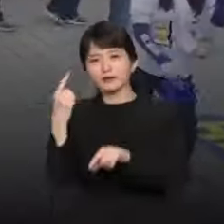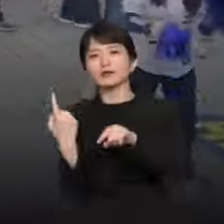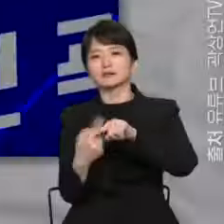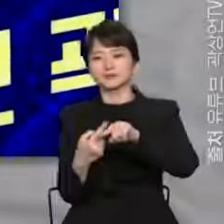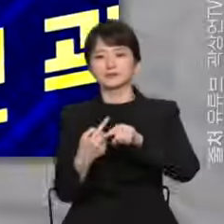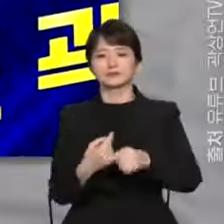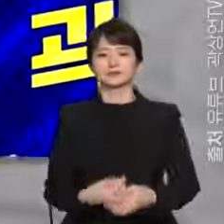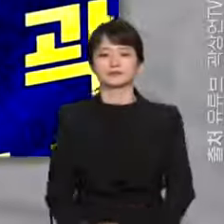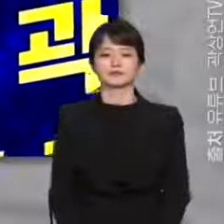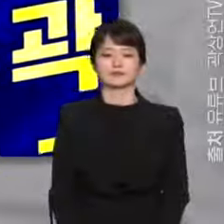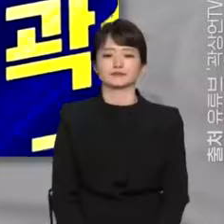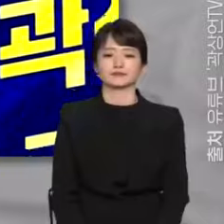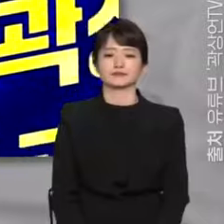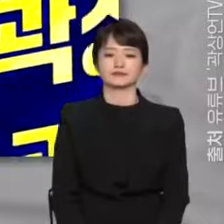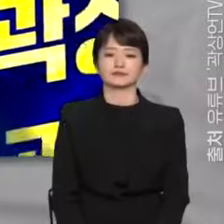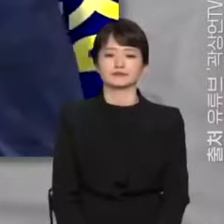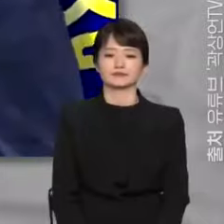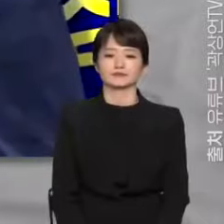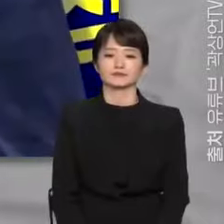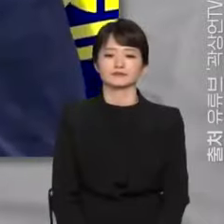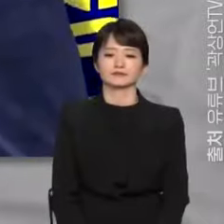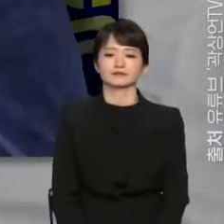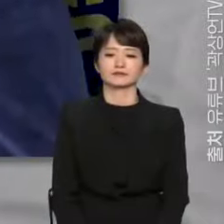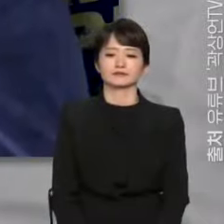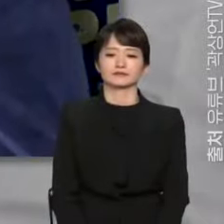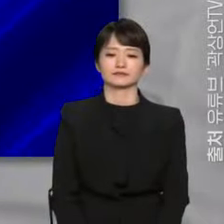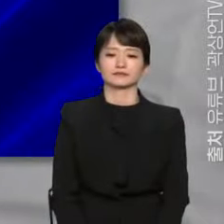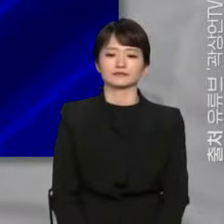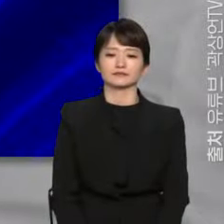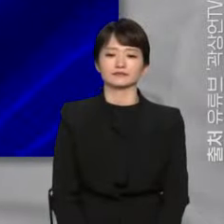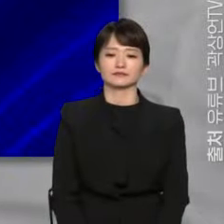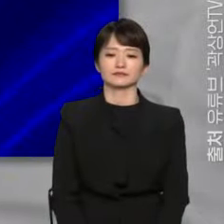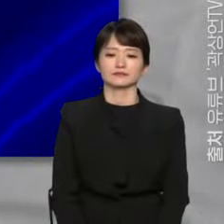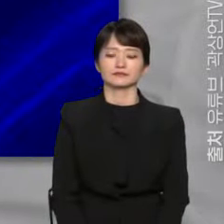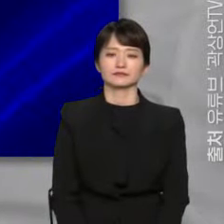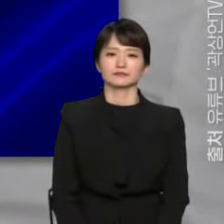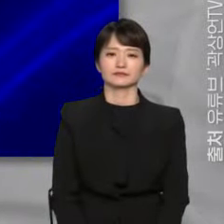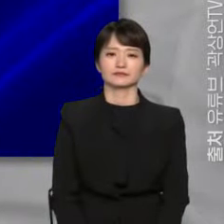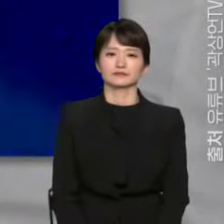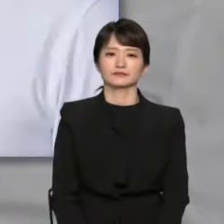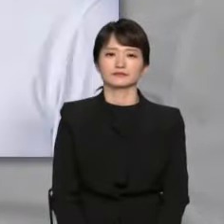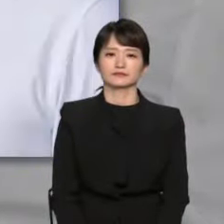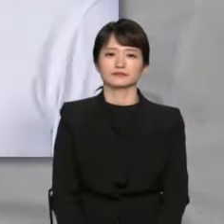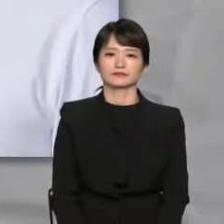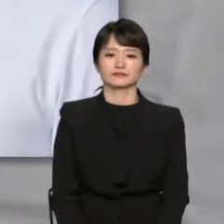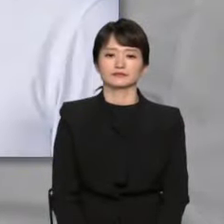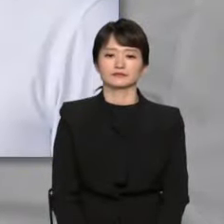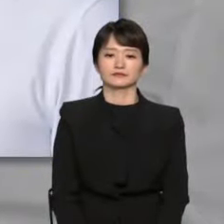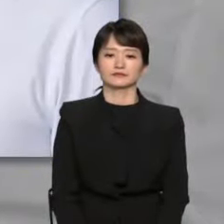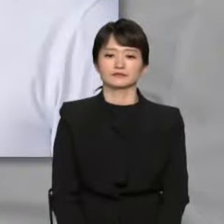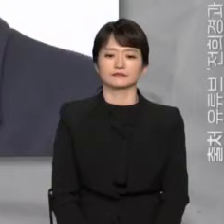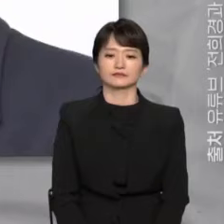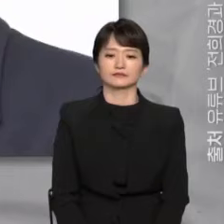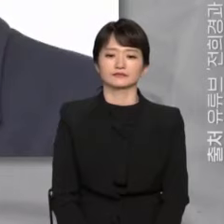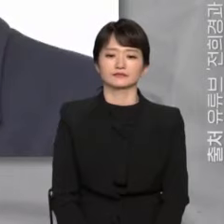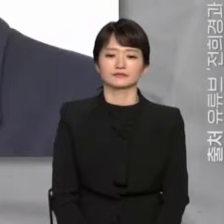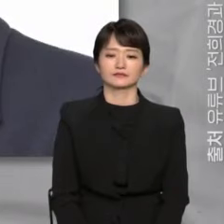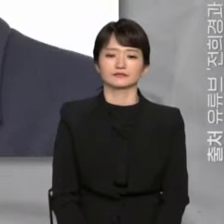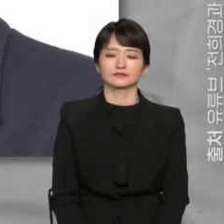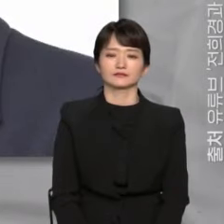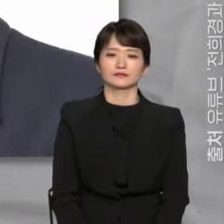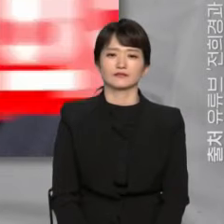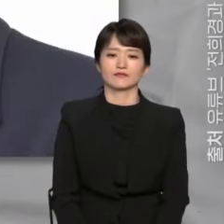텐데요. 곽상원 곽상원 곽상원 기호 1번 종로 1군 곽상원